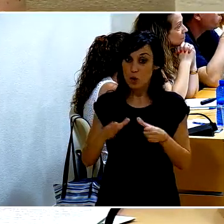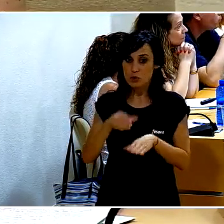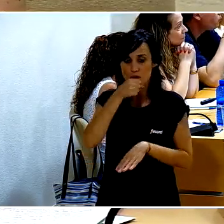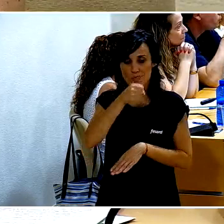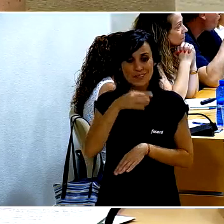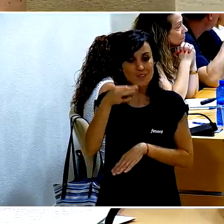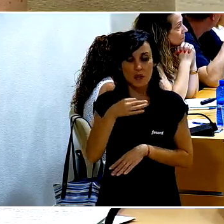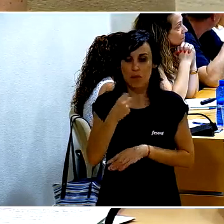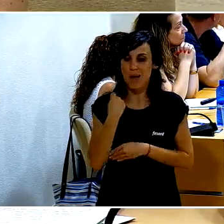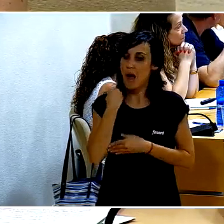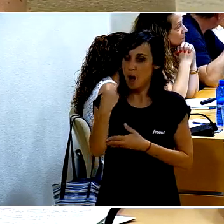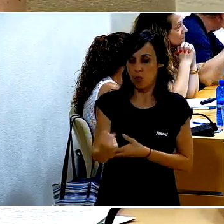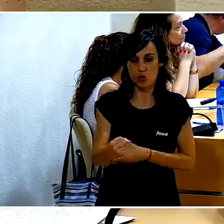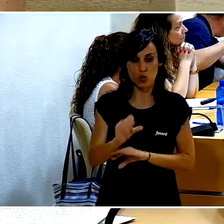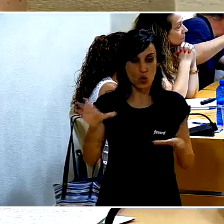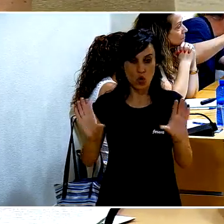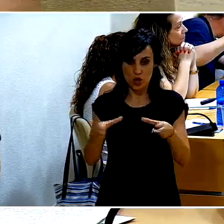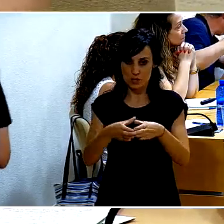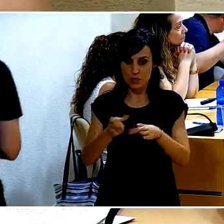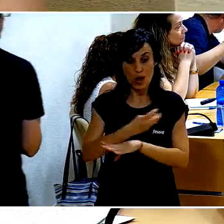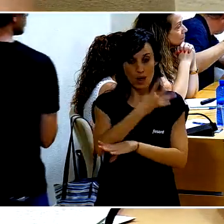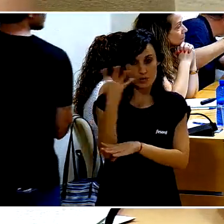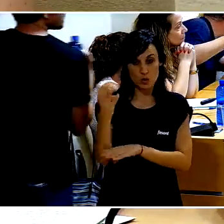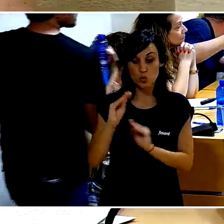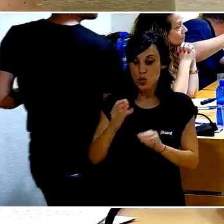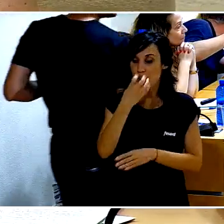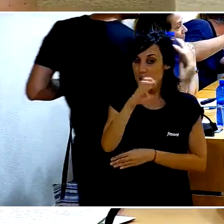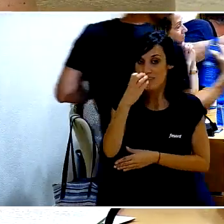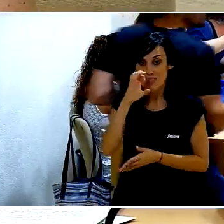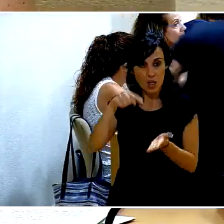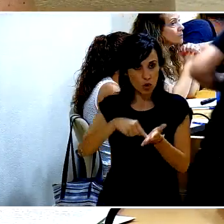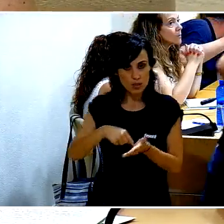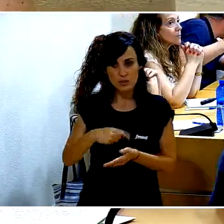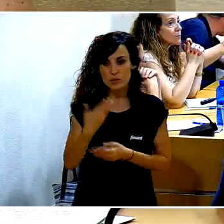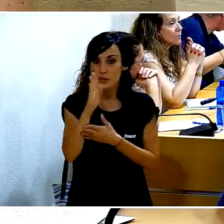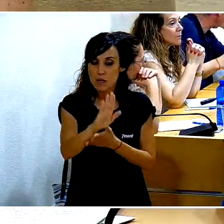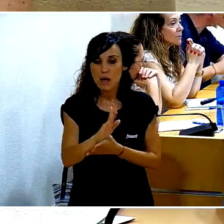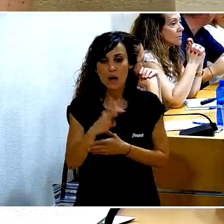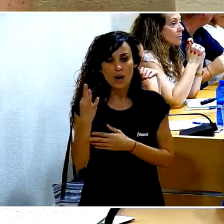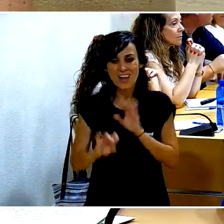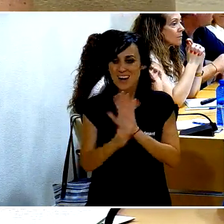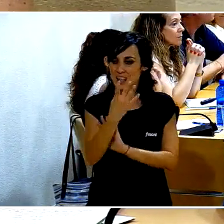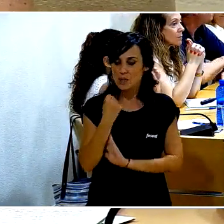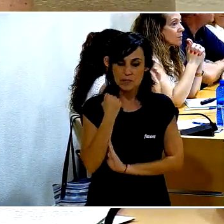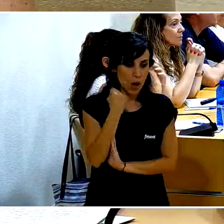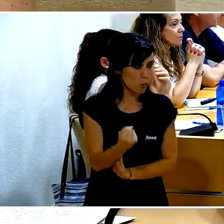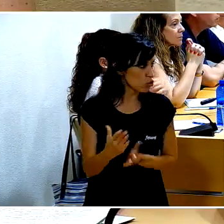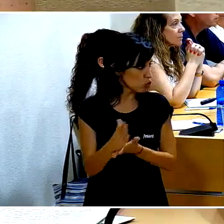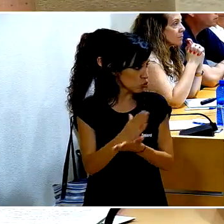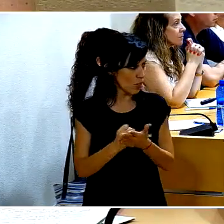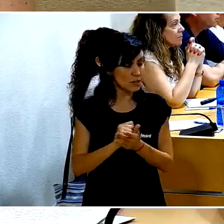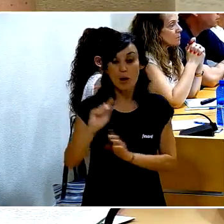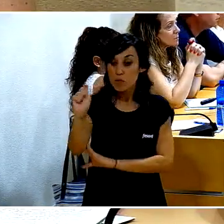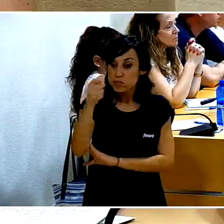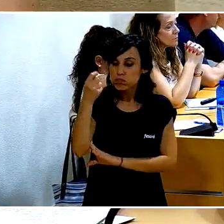al costat del col·lectiu LGTBI en les seues reivindicacions i impulsant totes les iniciatives per aconseguir la